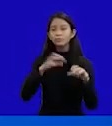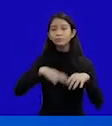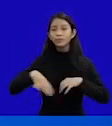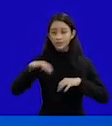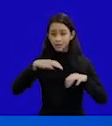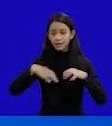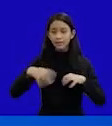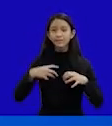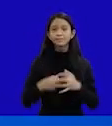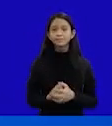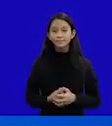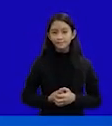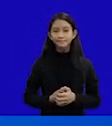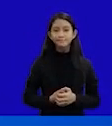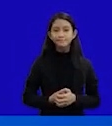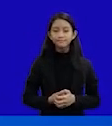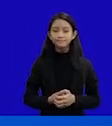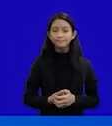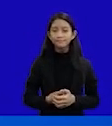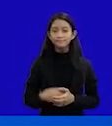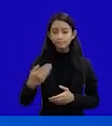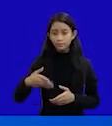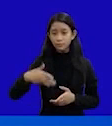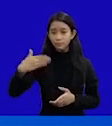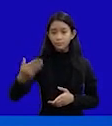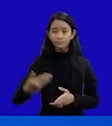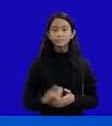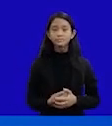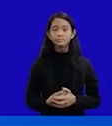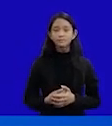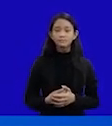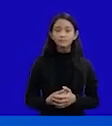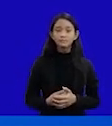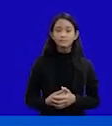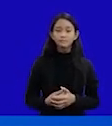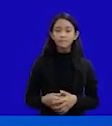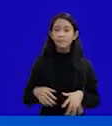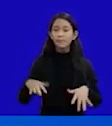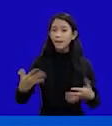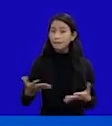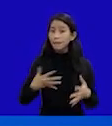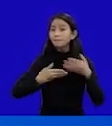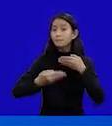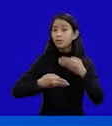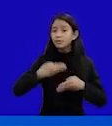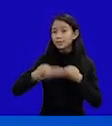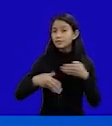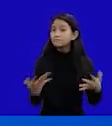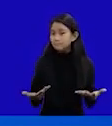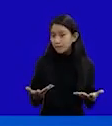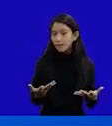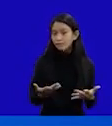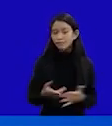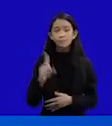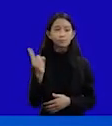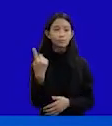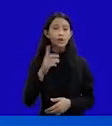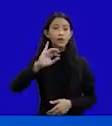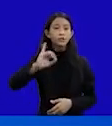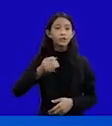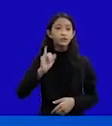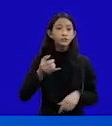dari sekarang sampai hektar berikut ngomong apa prosesnya Ya mulai